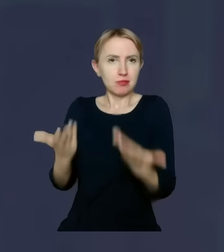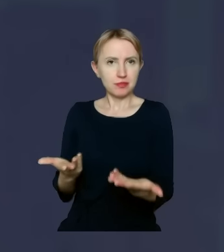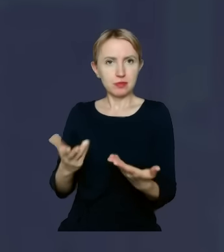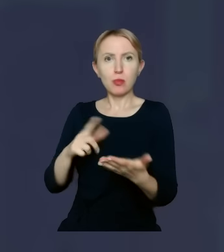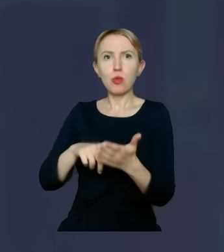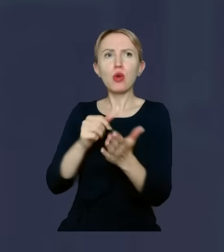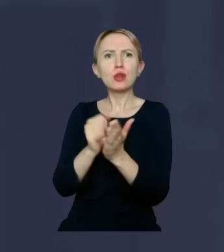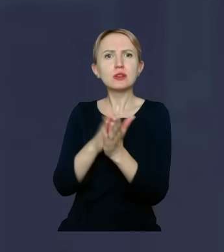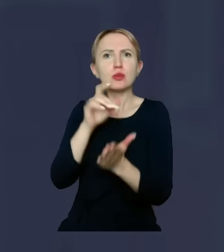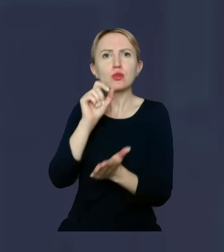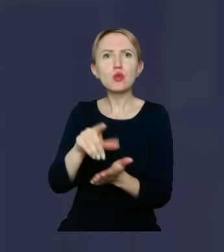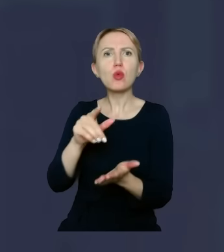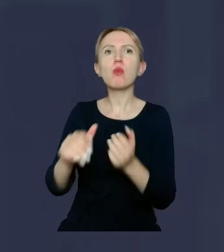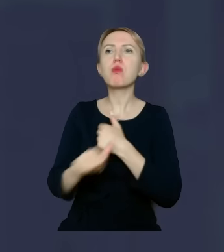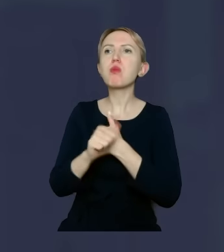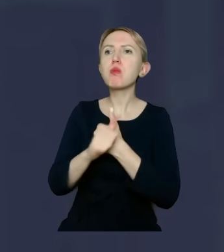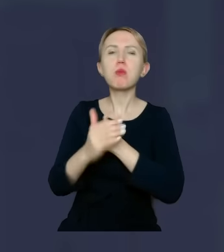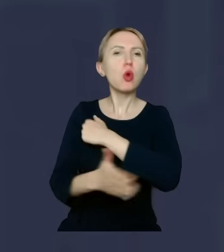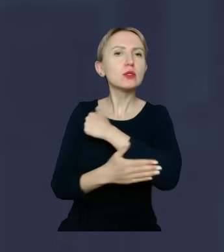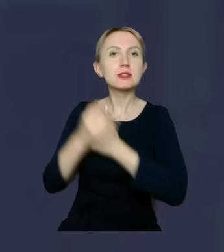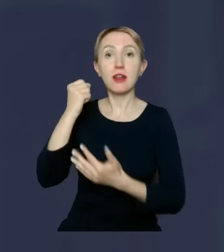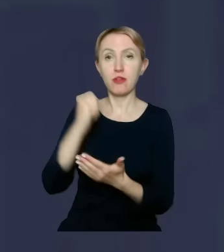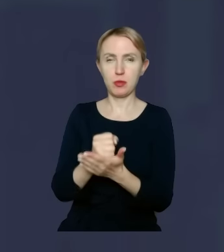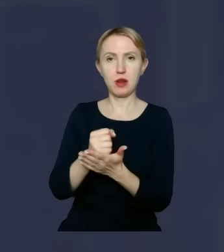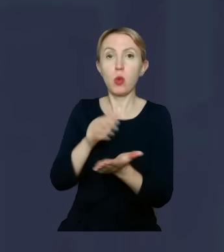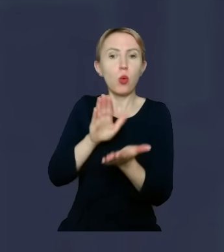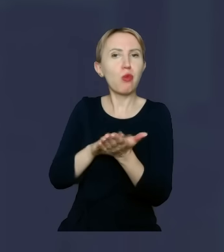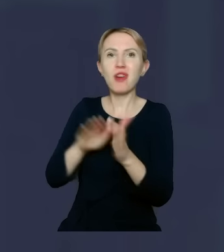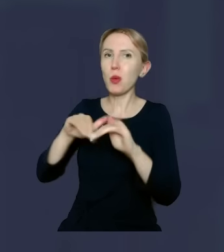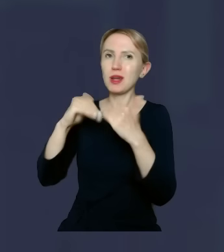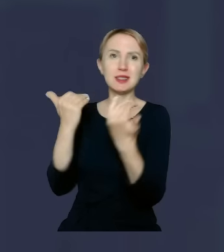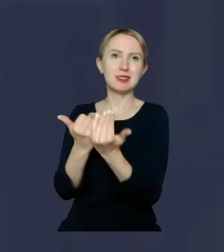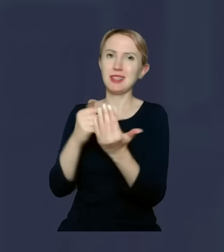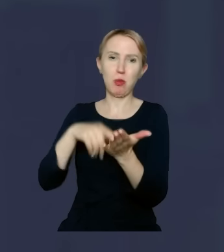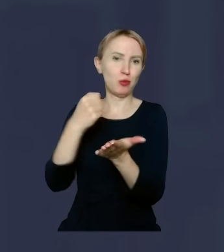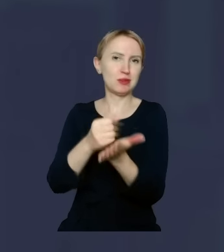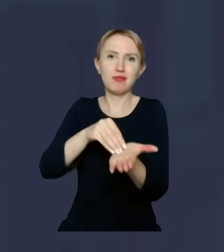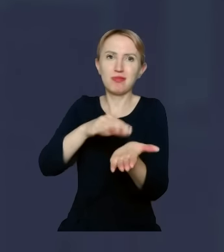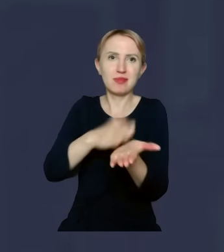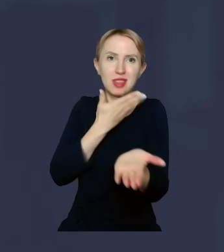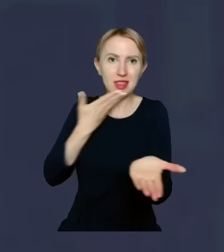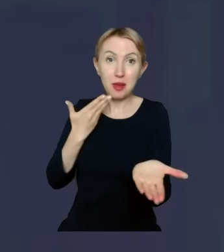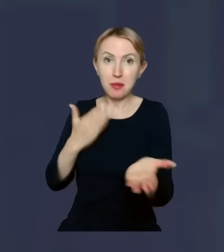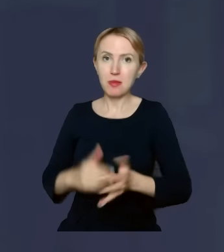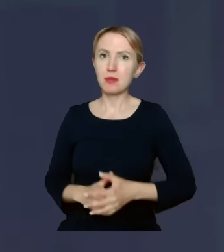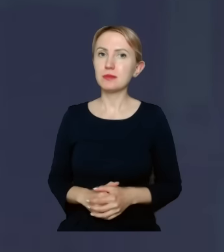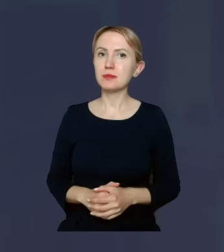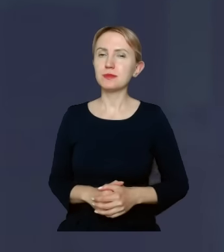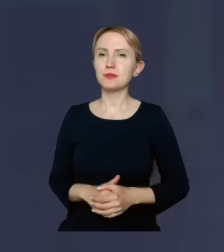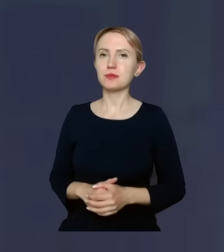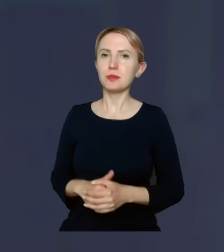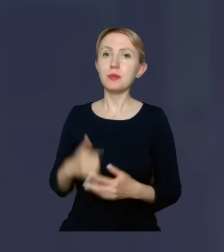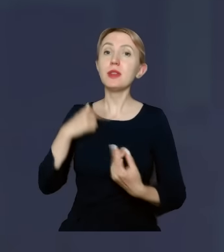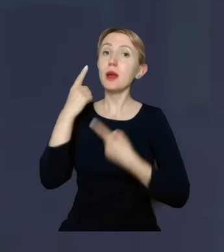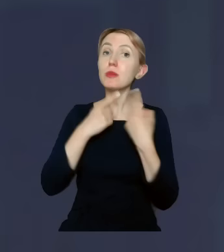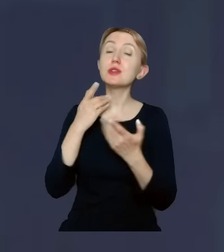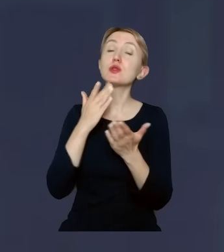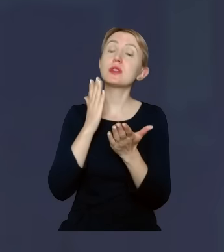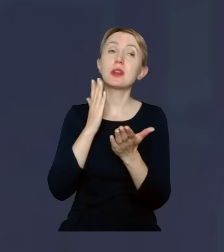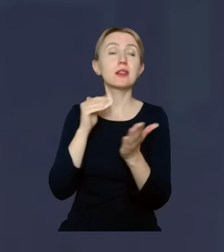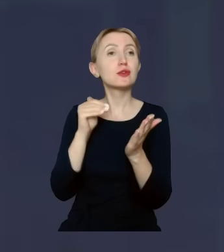źródła prawa, i do źródeł prawa nie zalicza uchwały Sejmu Rzeczypospolitej Polskiej. Ja myślę, że jest czas na opamiętanie i przy